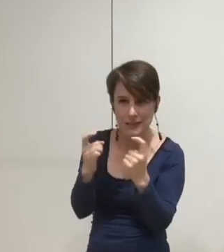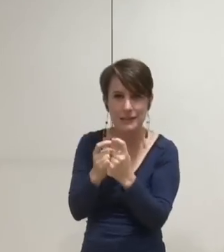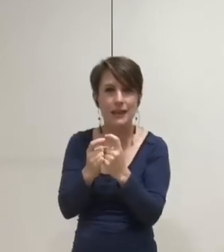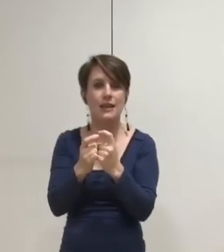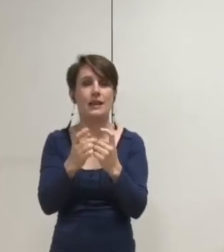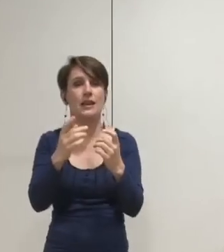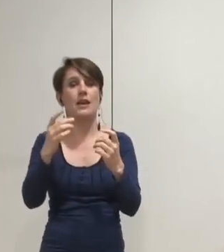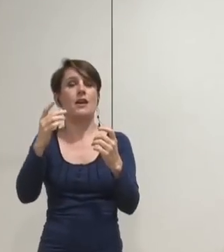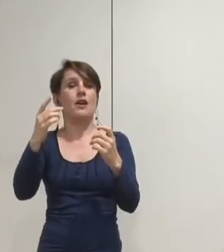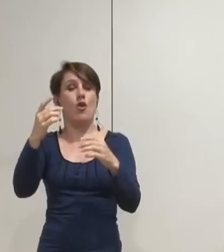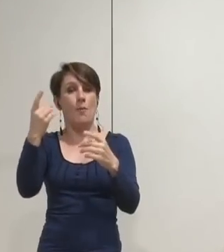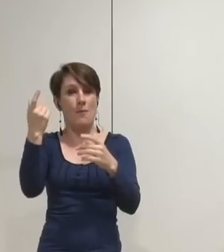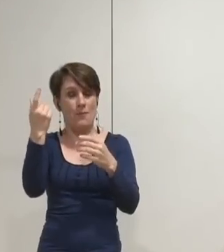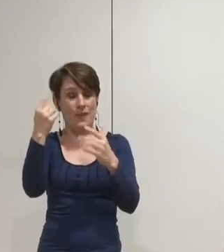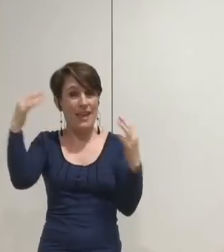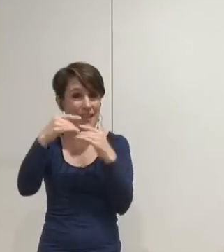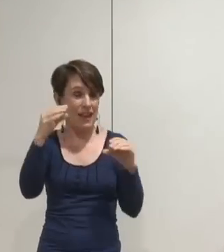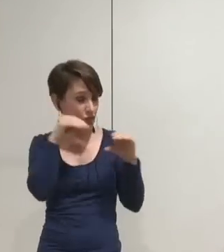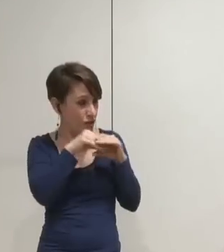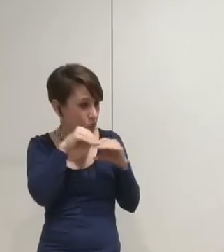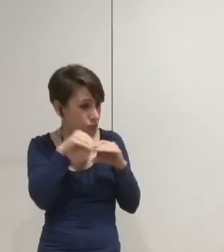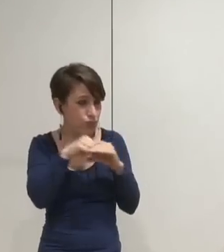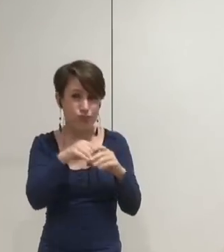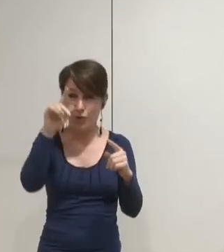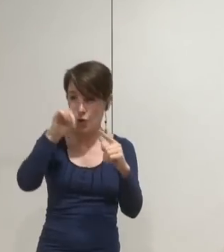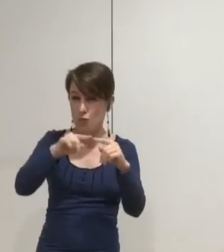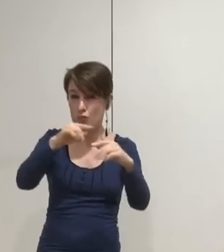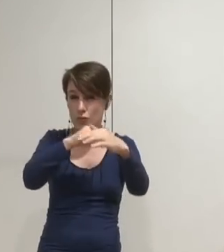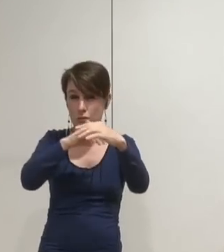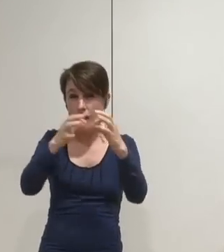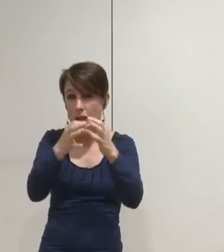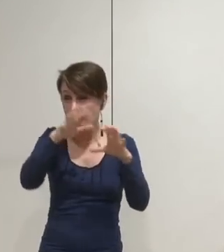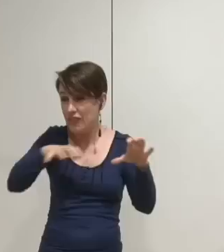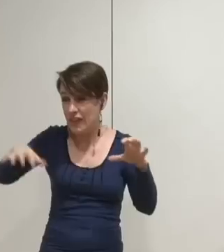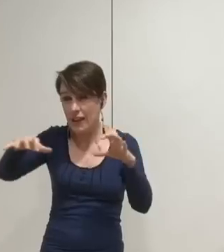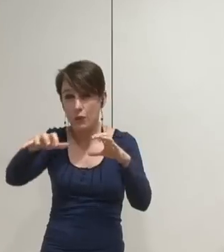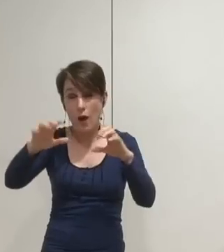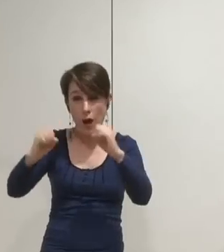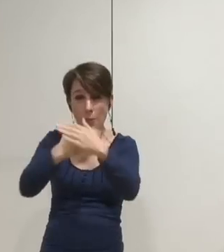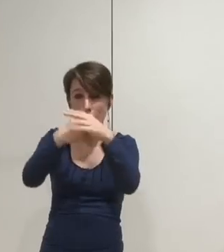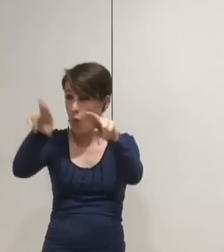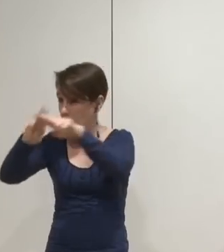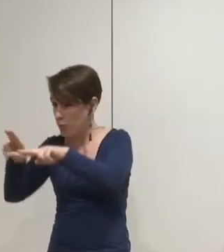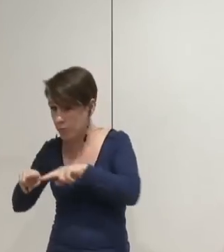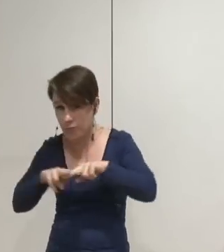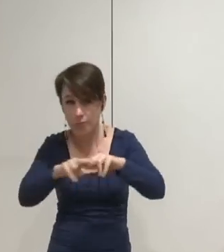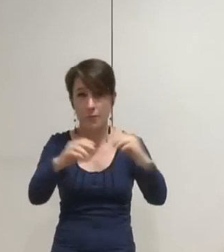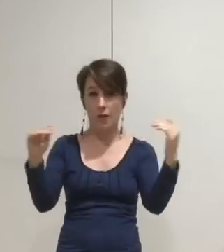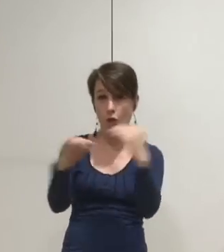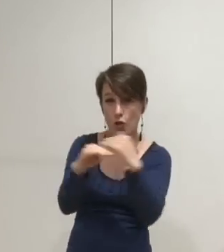bâtiments économie d'énergie en lien avec l'aménagement du territoire métropolitain ces transport son économie